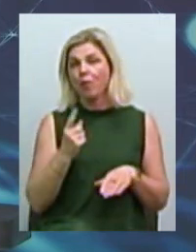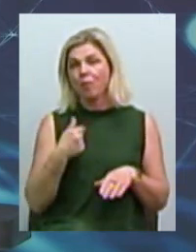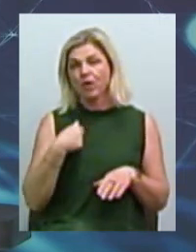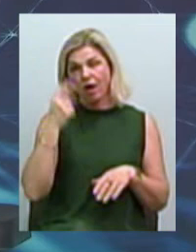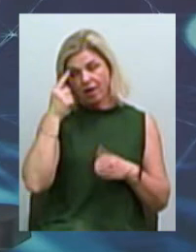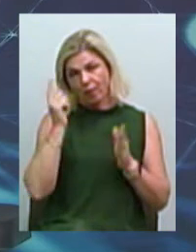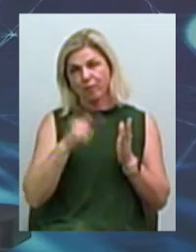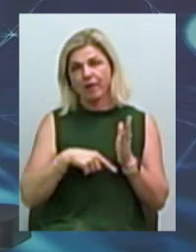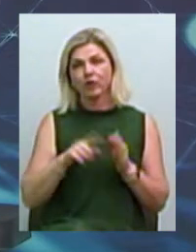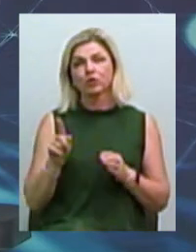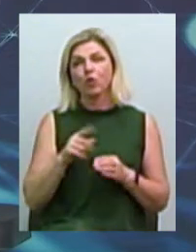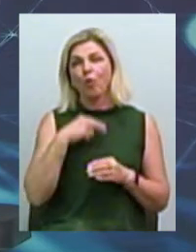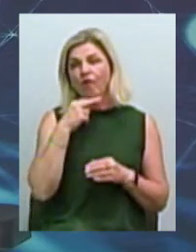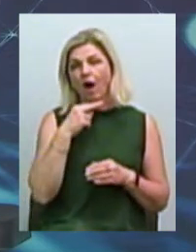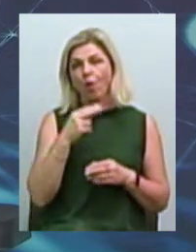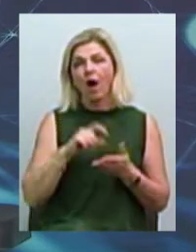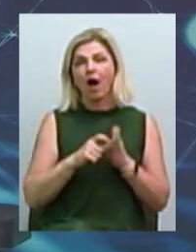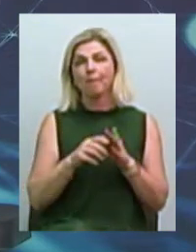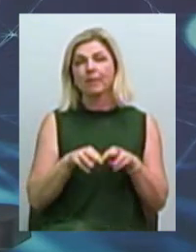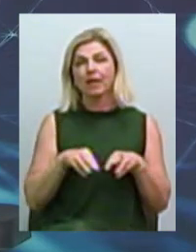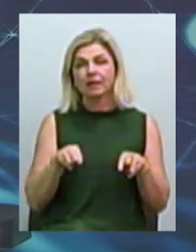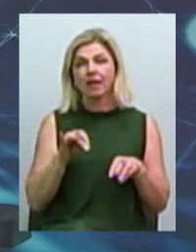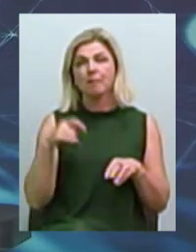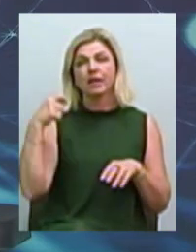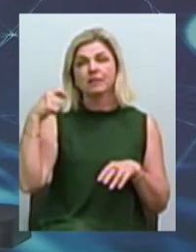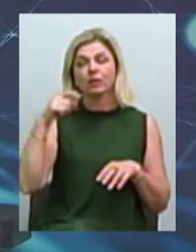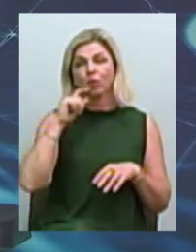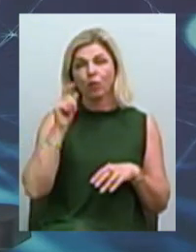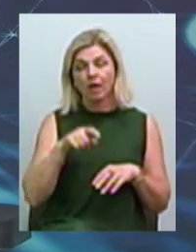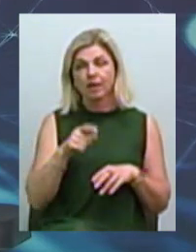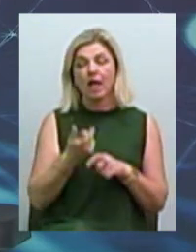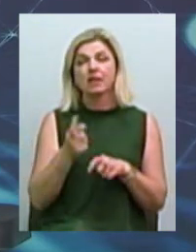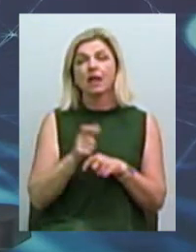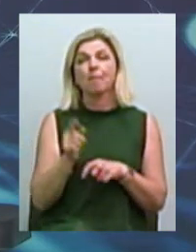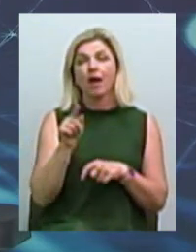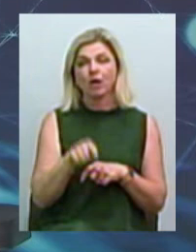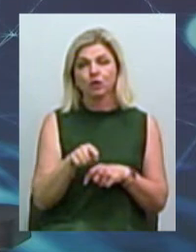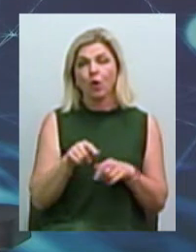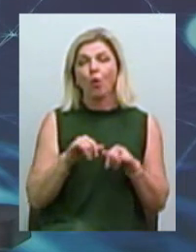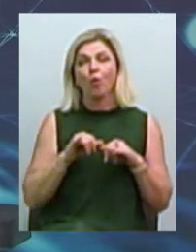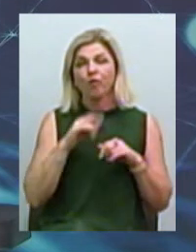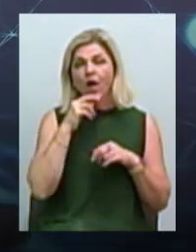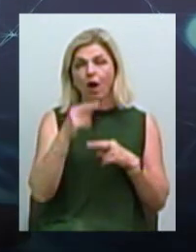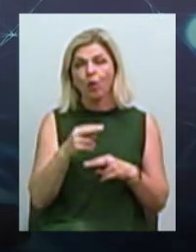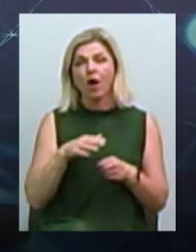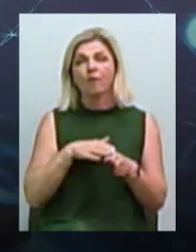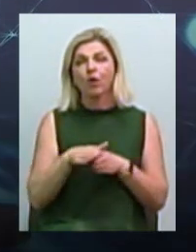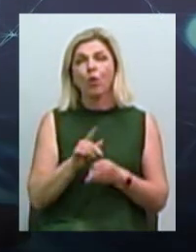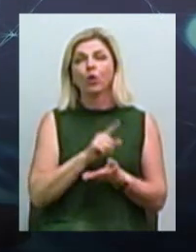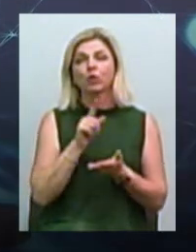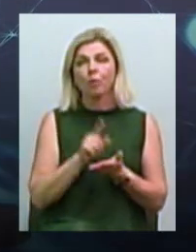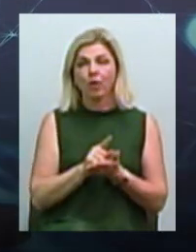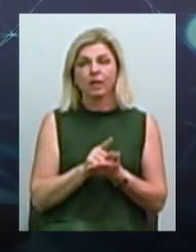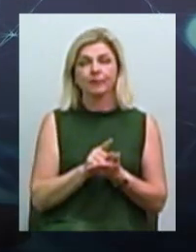і увагу Кабміну, і увагу президента України, тим паче увагу виконуючого обов'язків «Укравтодору»